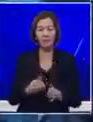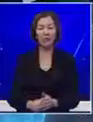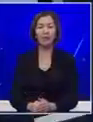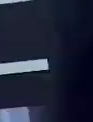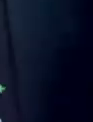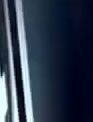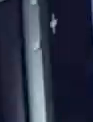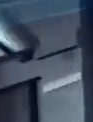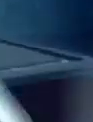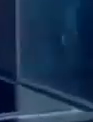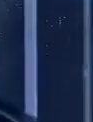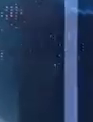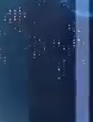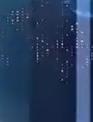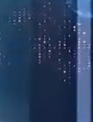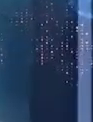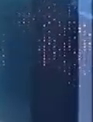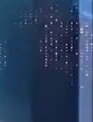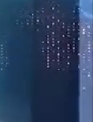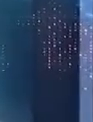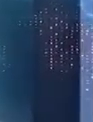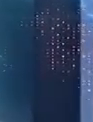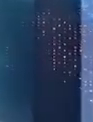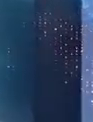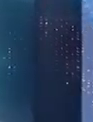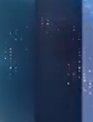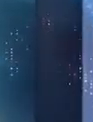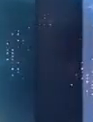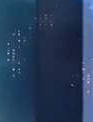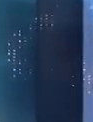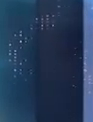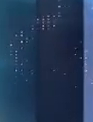Аяулым Жүрсінқызы, Жайдарбек Нұрбек, Жетісу телеарнасы, Алматы облысы, Еңбекші Қазақ ауданынан.